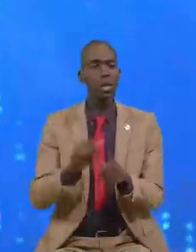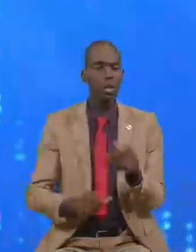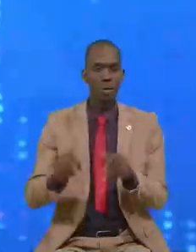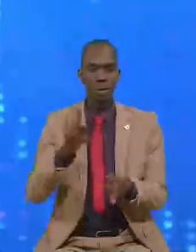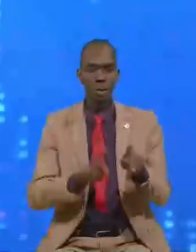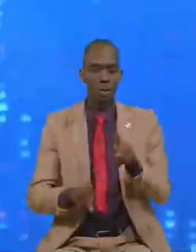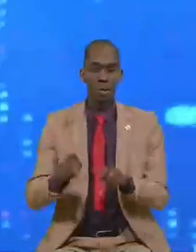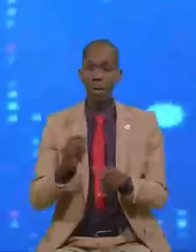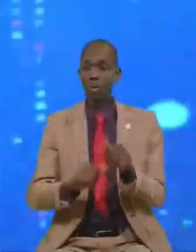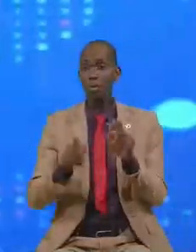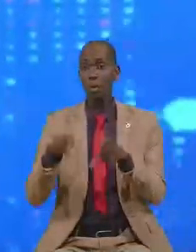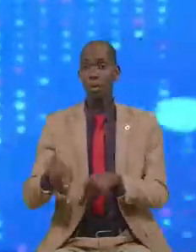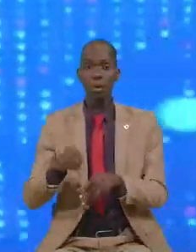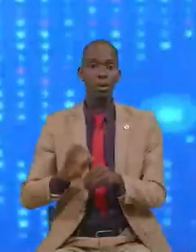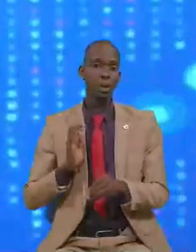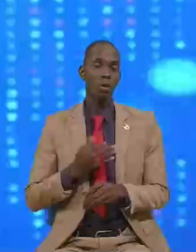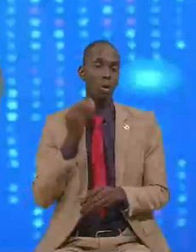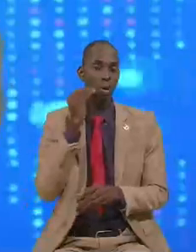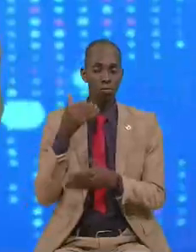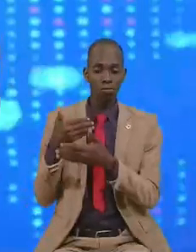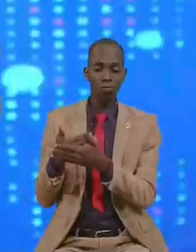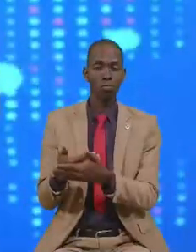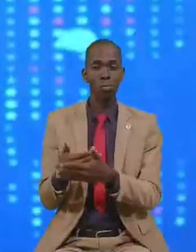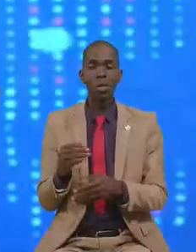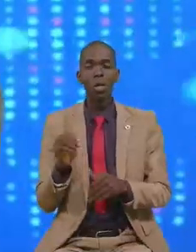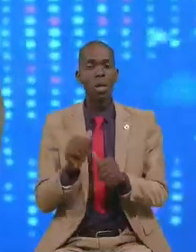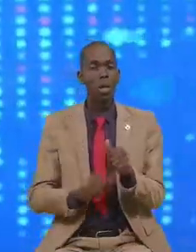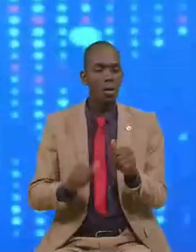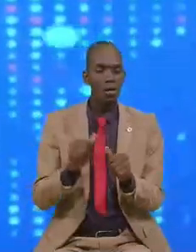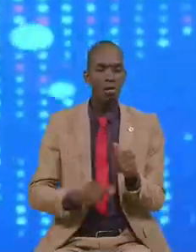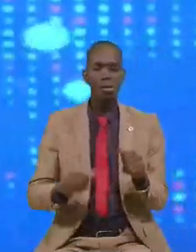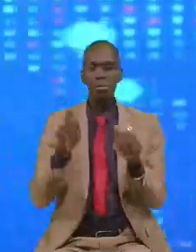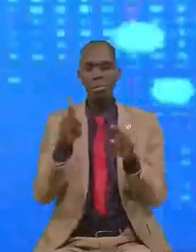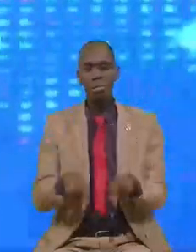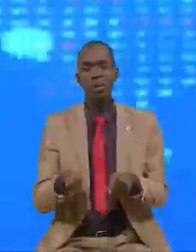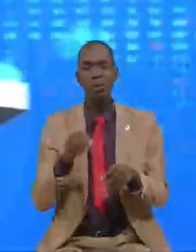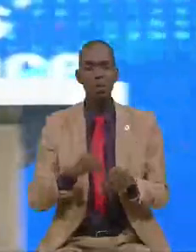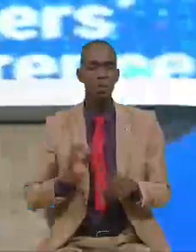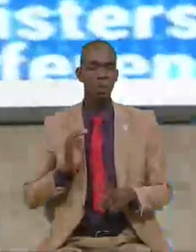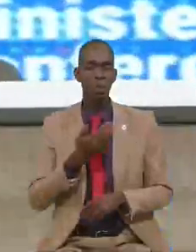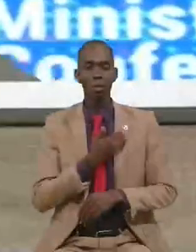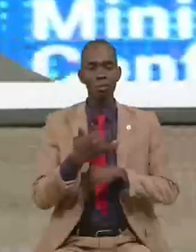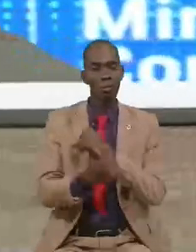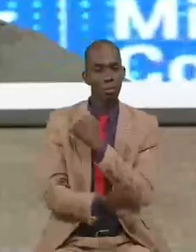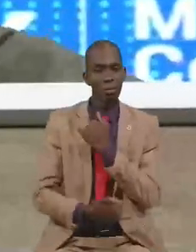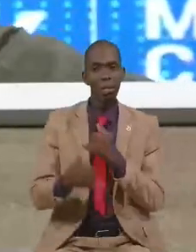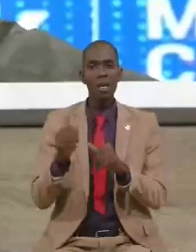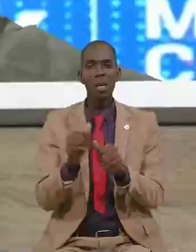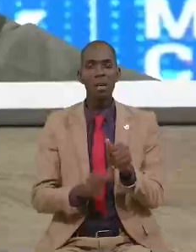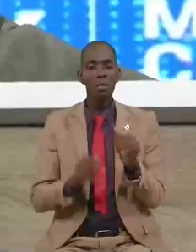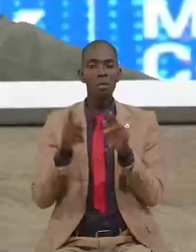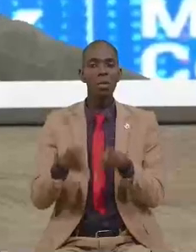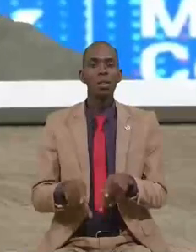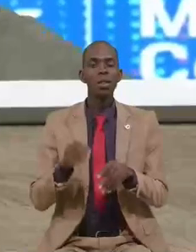notre voisinage, chaque créature dans notre communauté, chaque créature dans notre pays, chaque créature, dans